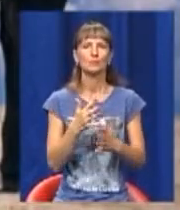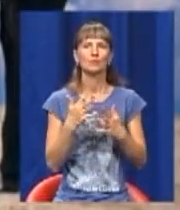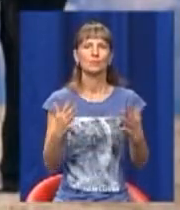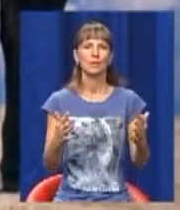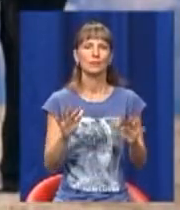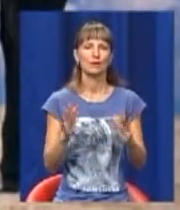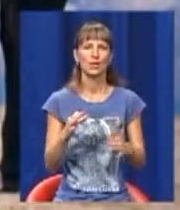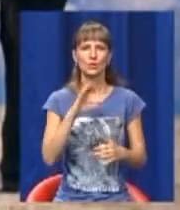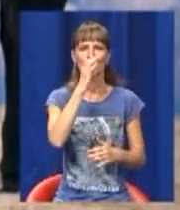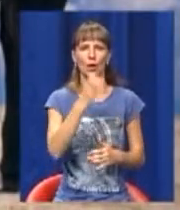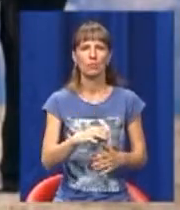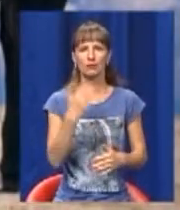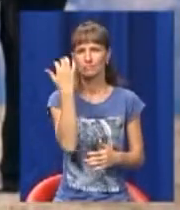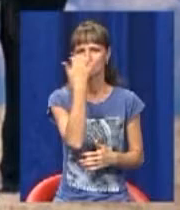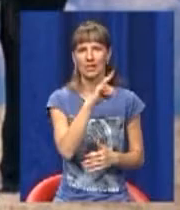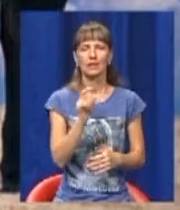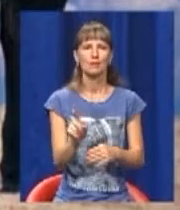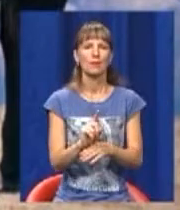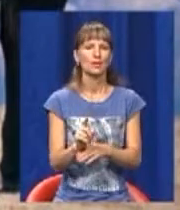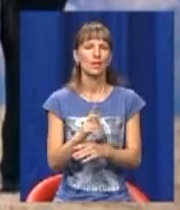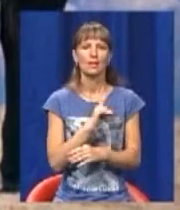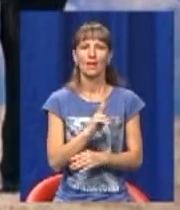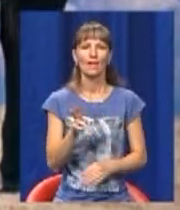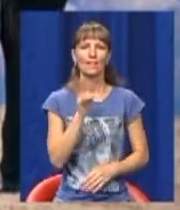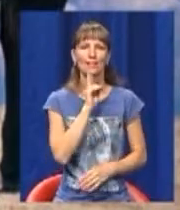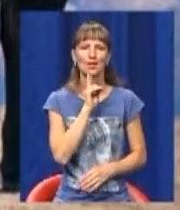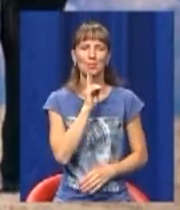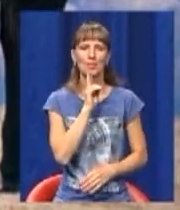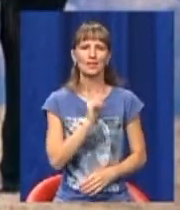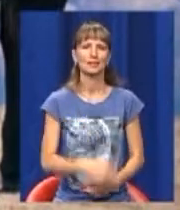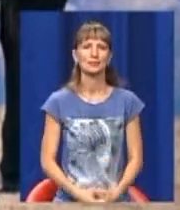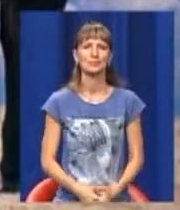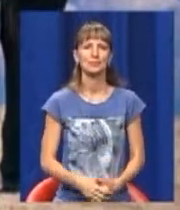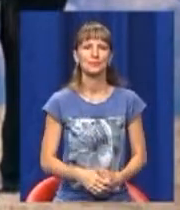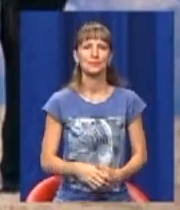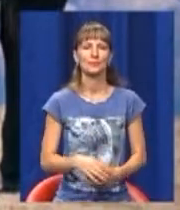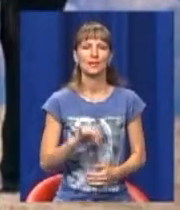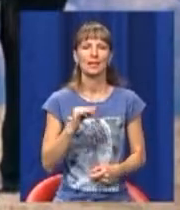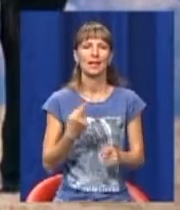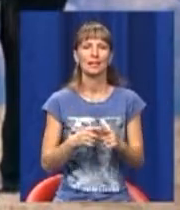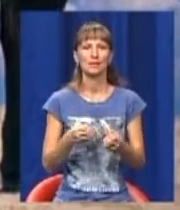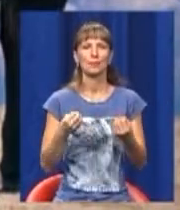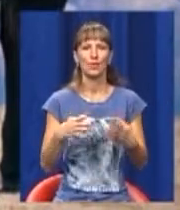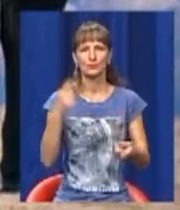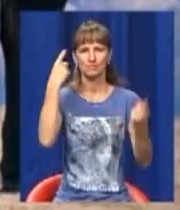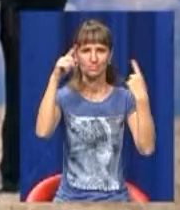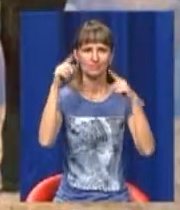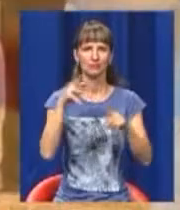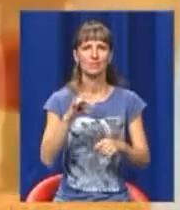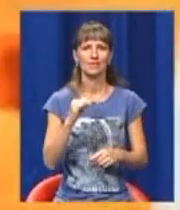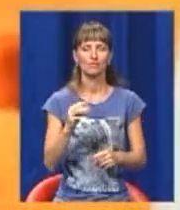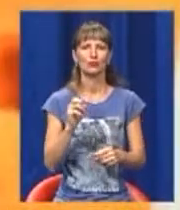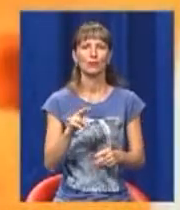більшості випадків слони не звертають на мишей абсолютно ніякої уваги. Так що це більше просто міф, ніж